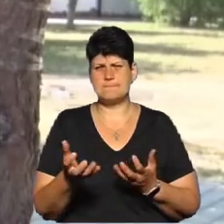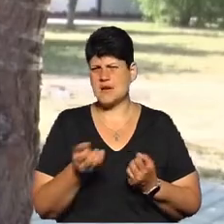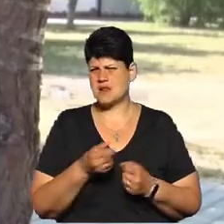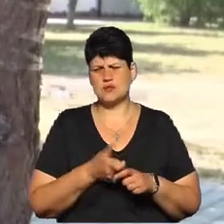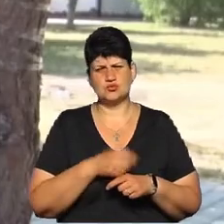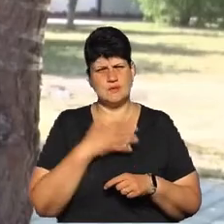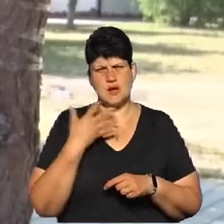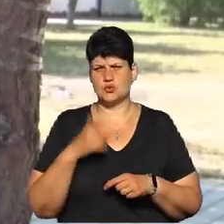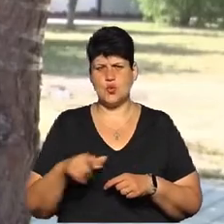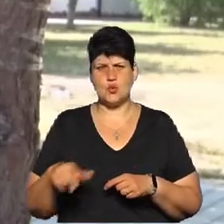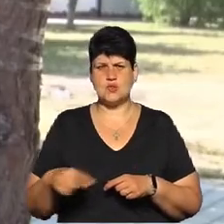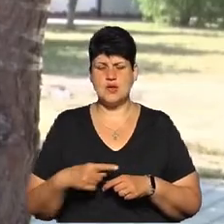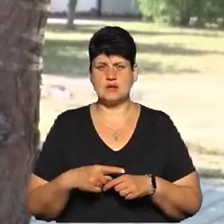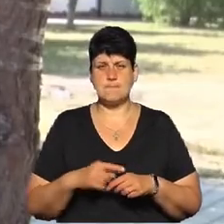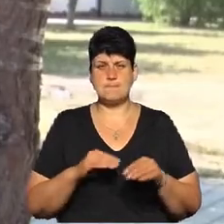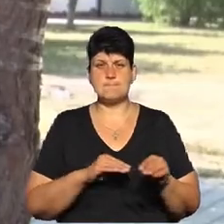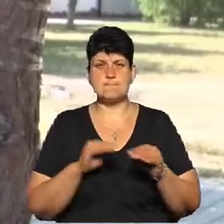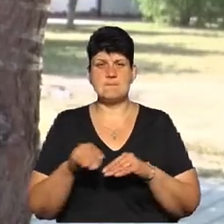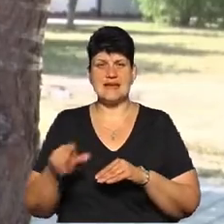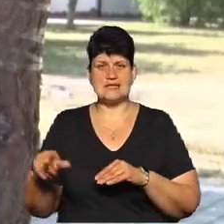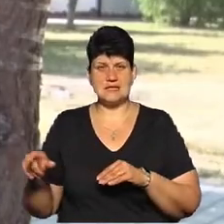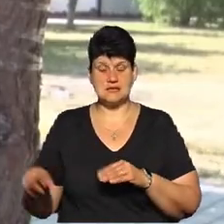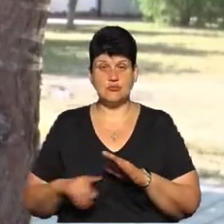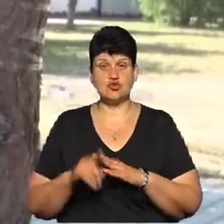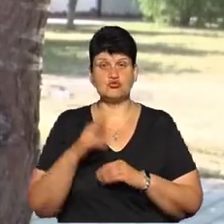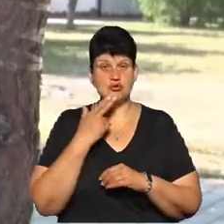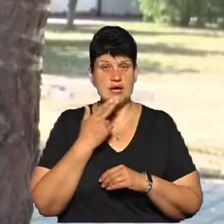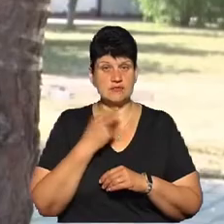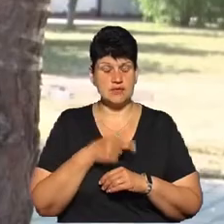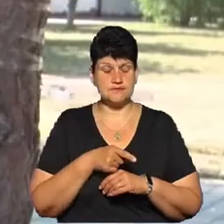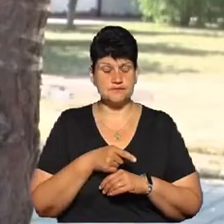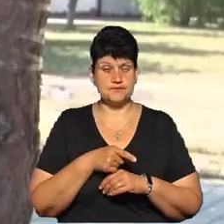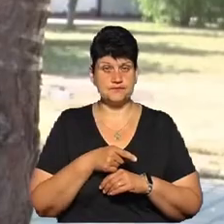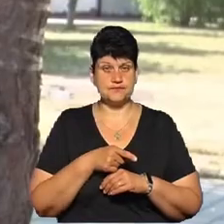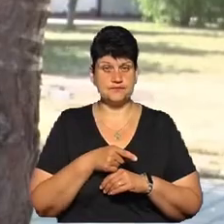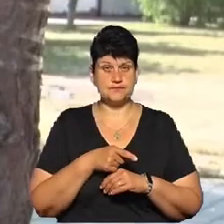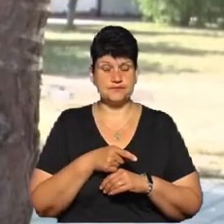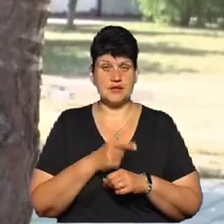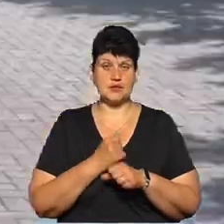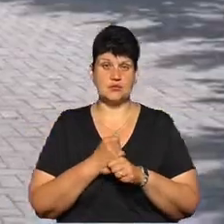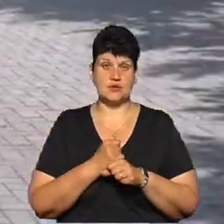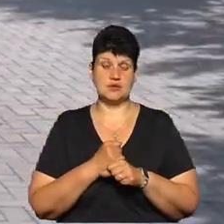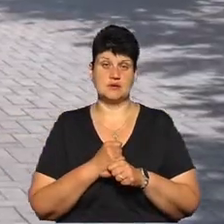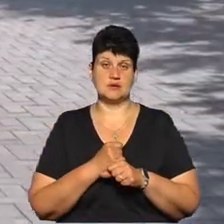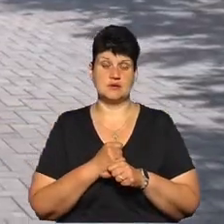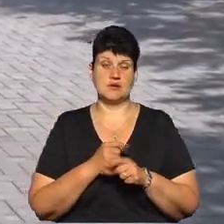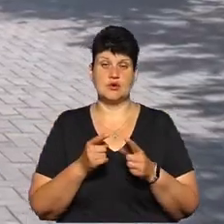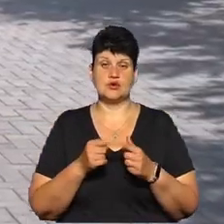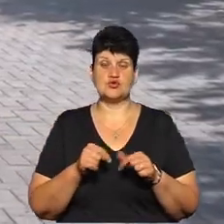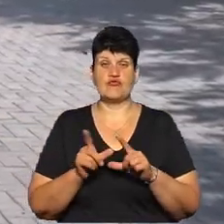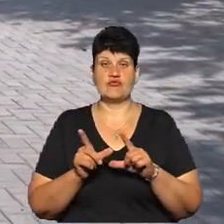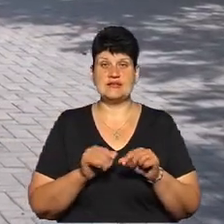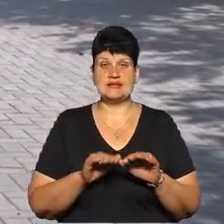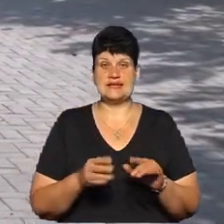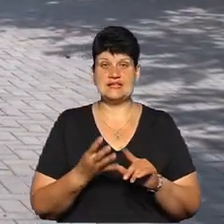людей, переселенців. Але з початку червня зробили такий організований виїзд для дітей. Це четвертий